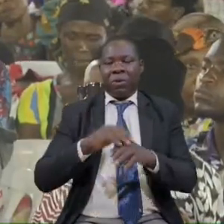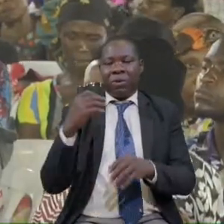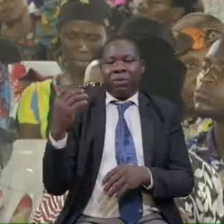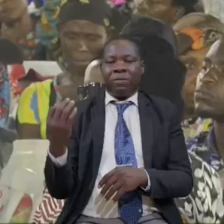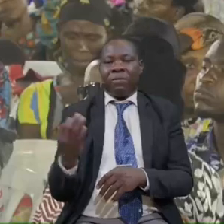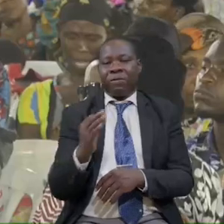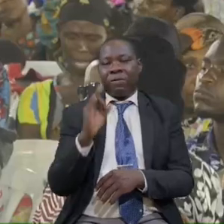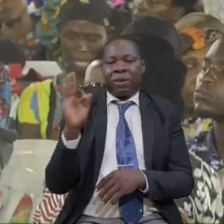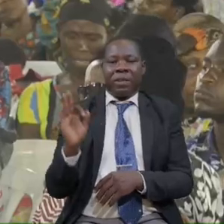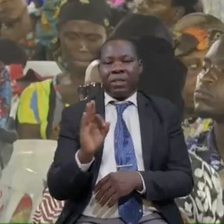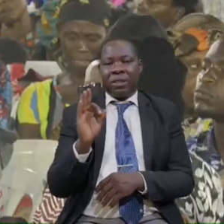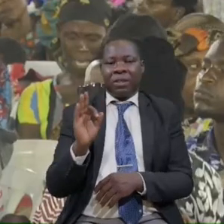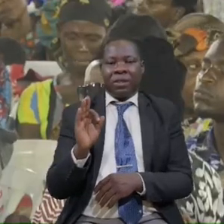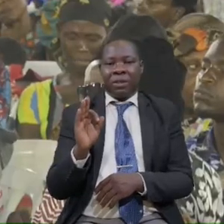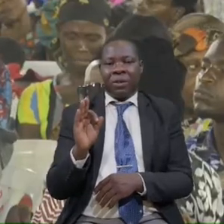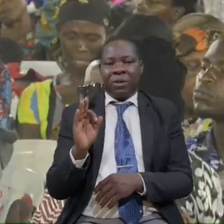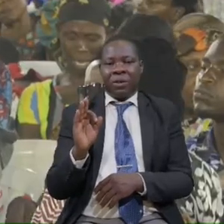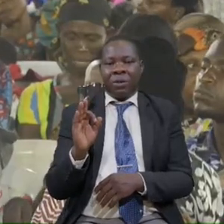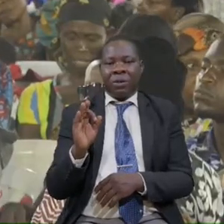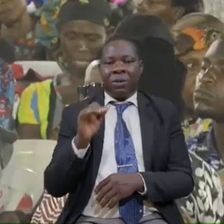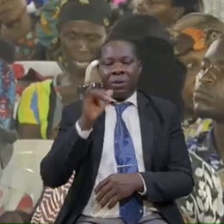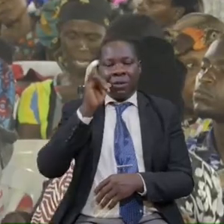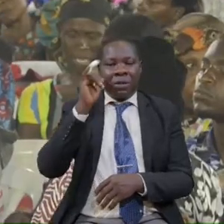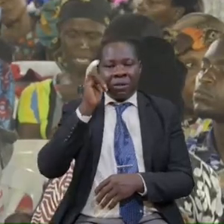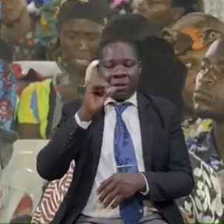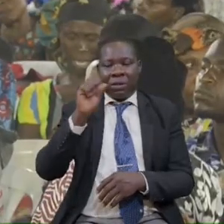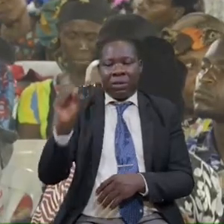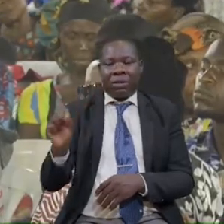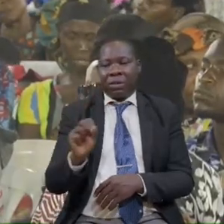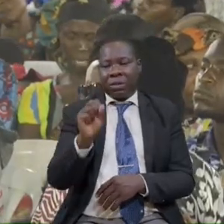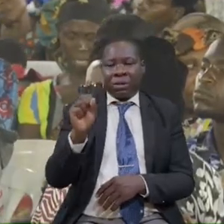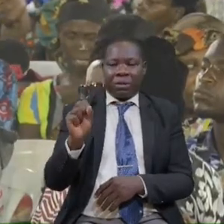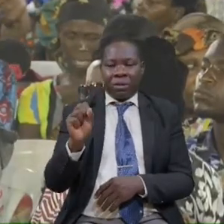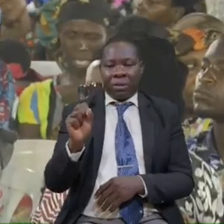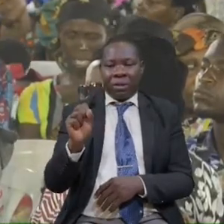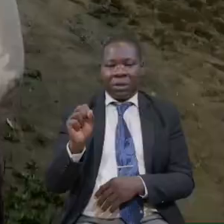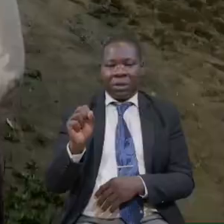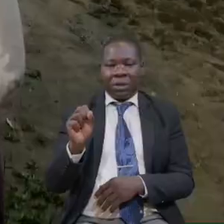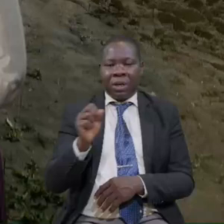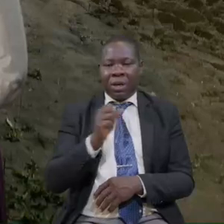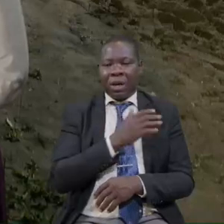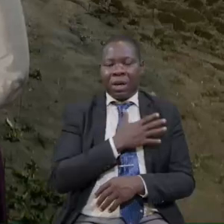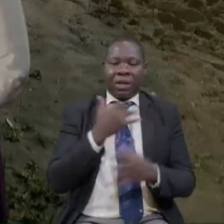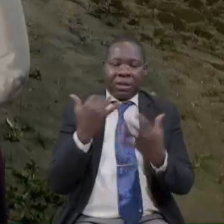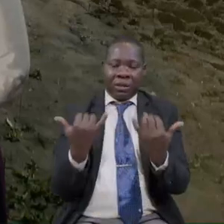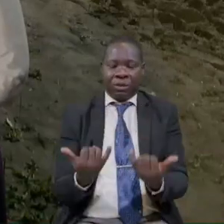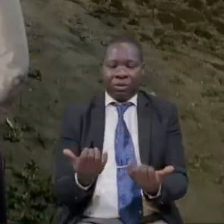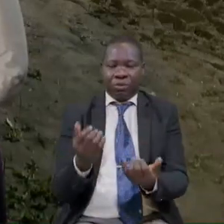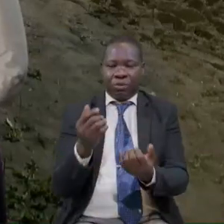le jeudi, le vendredi, hier, samedi et aujourd'hui,